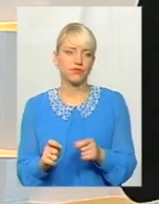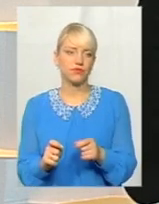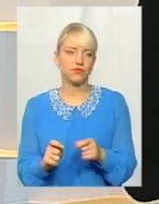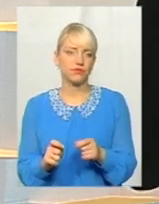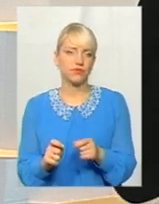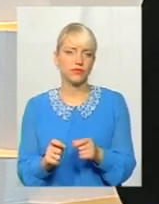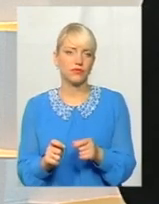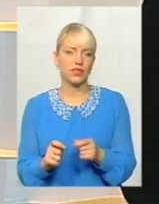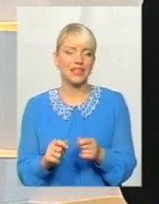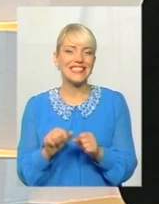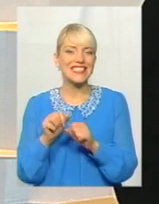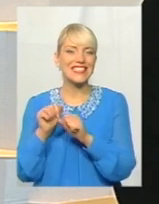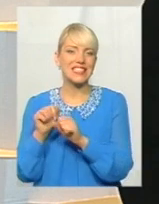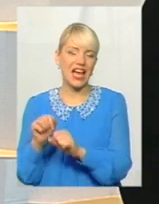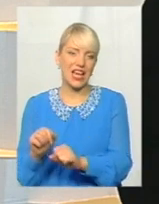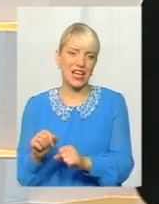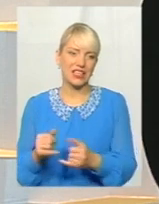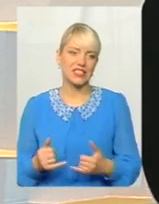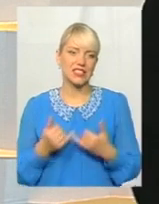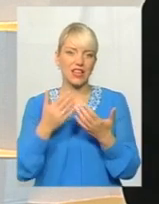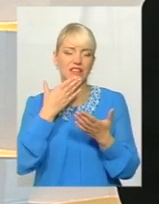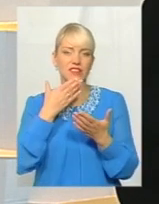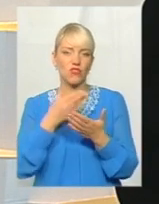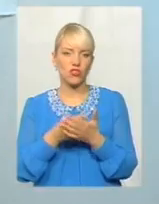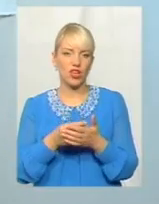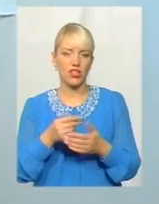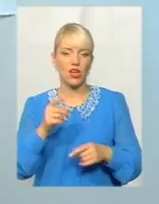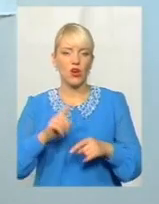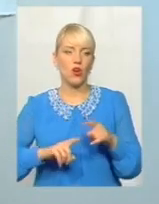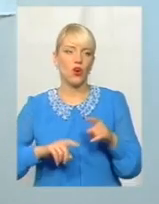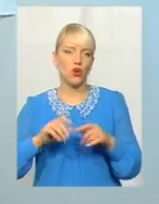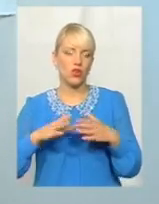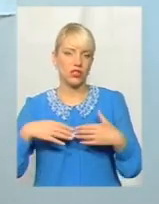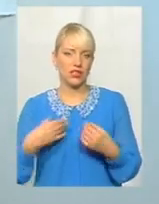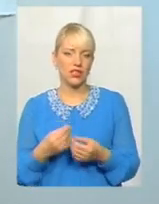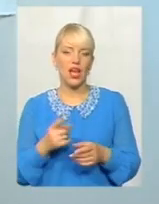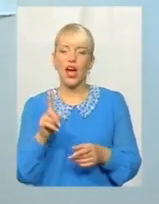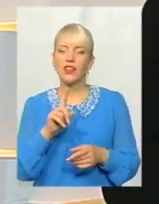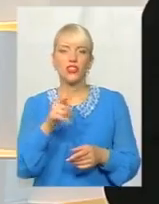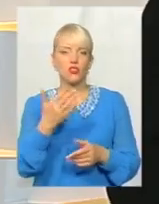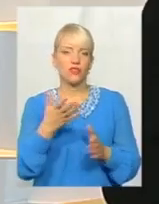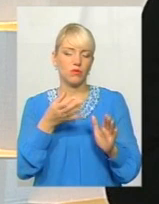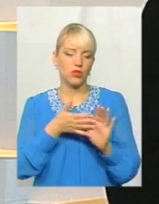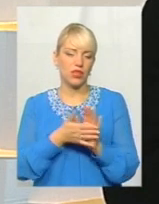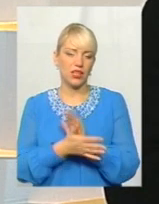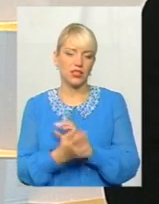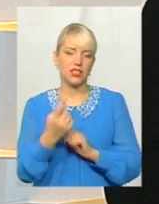він захист для своєї родини. На що 1000 гривень піде? На відтворення